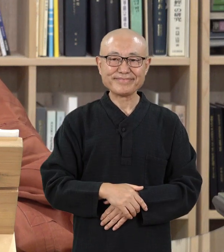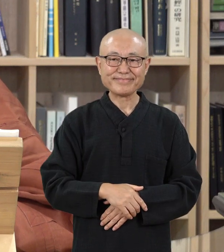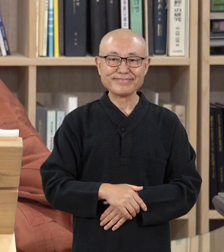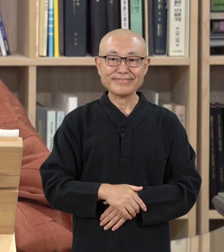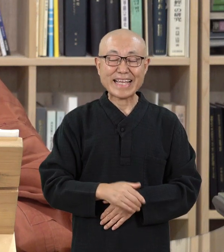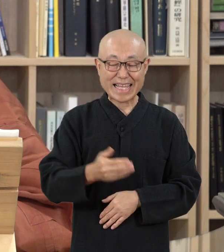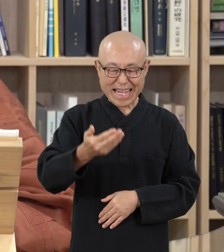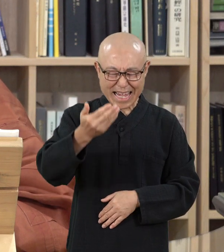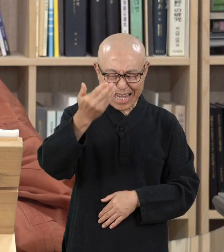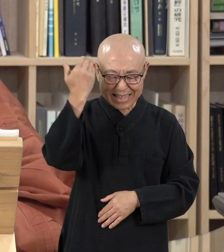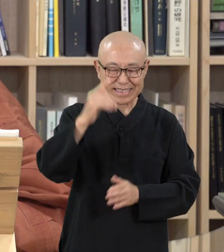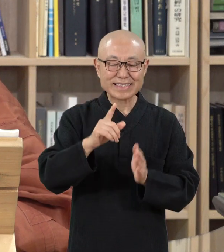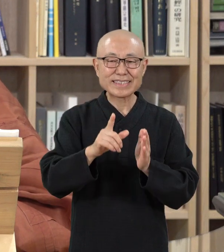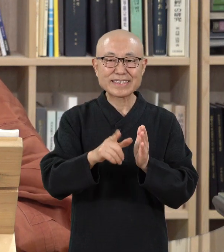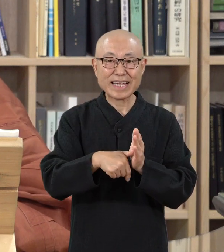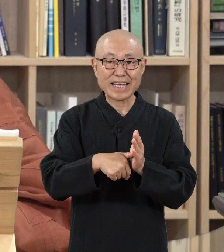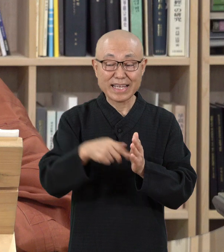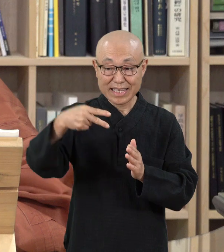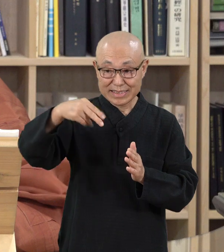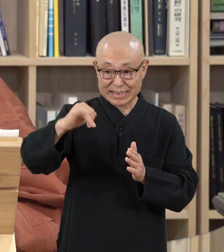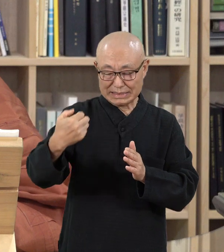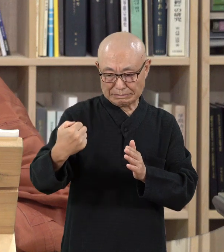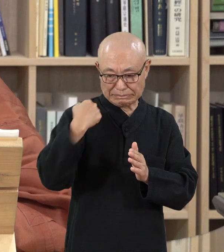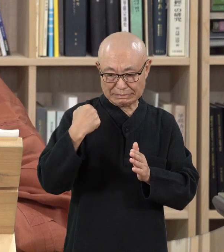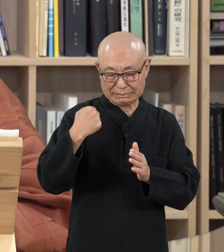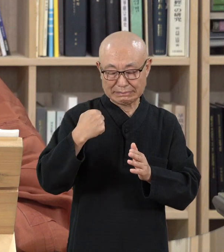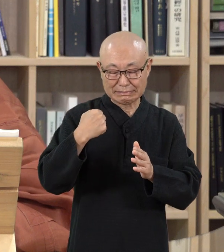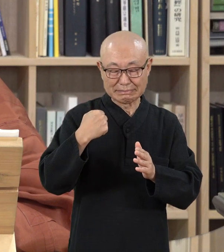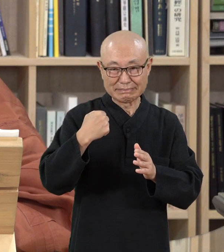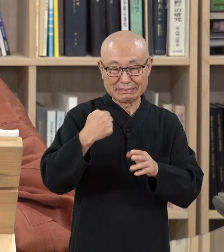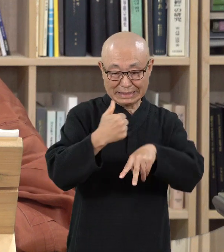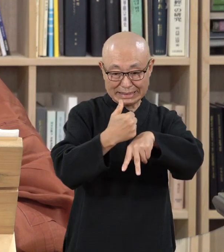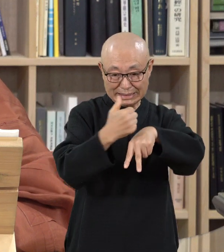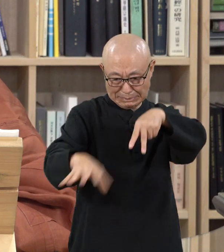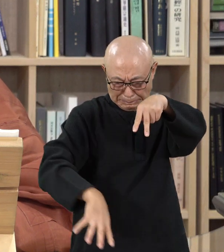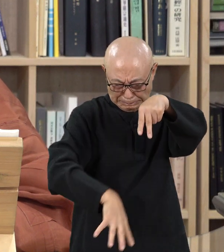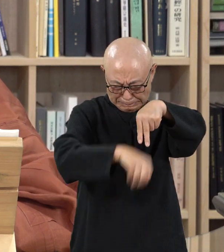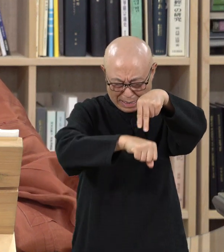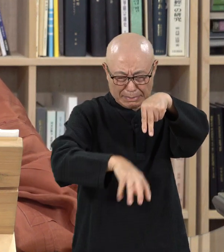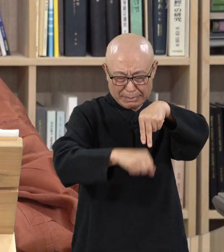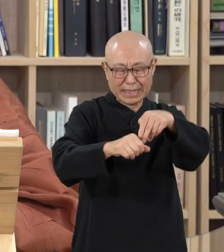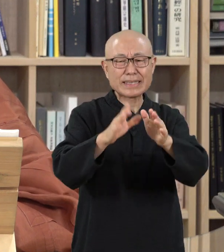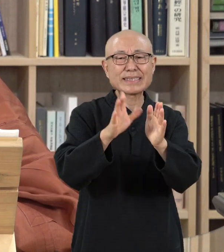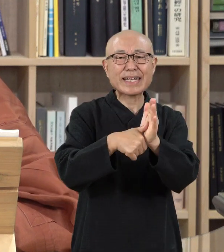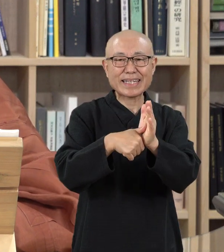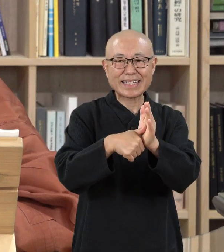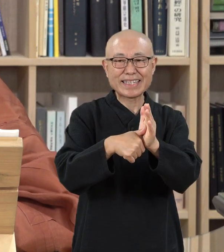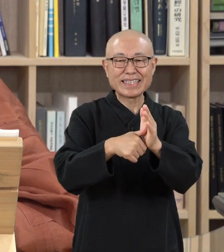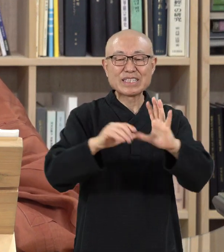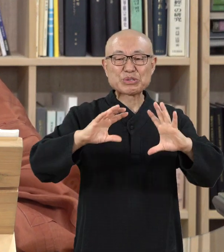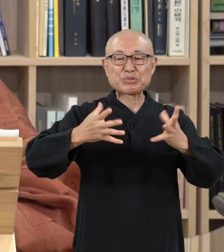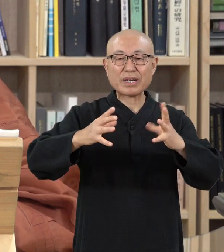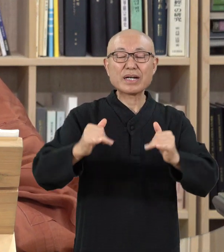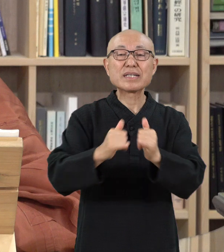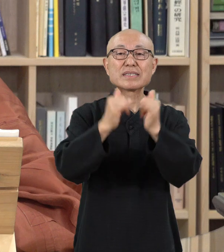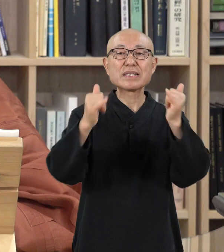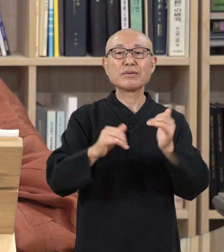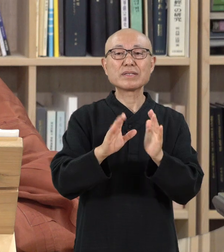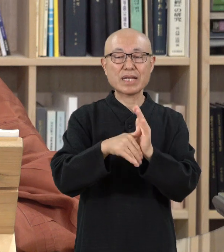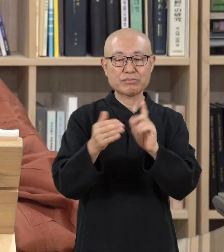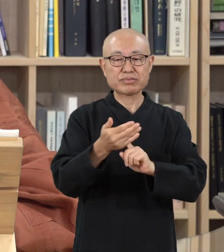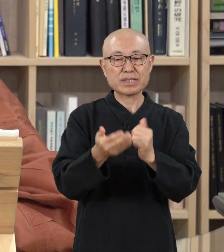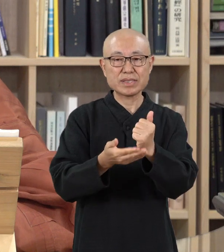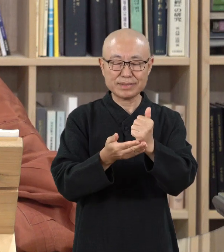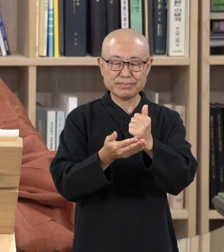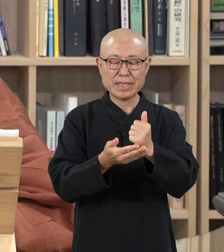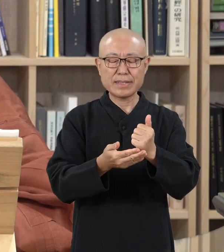그 당시에 절대적인 신의 영역, 신에 의해서 통치된다고 하는 그런 그 국가 사회에서